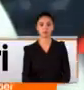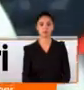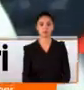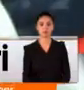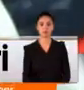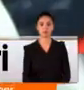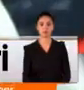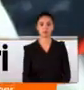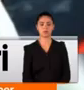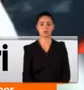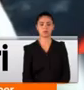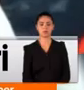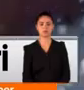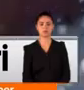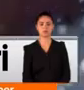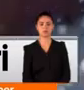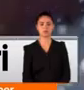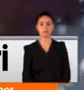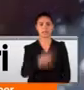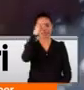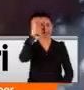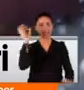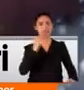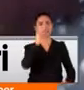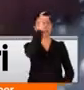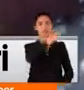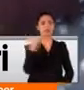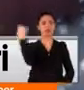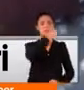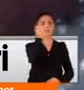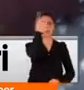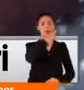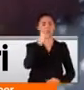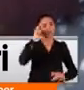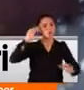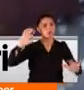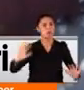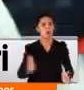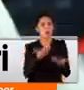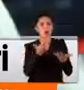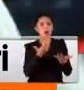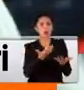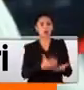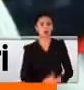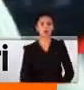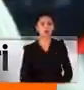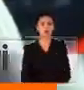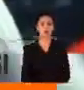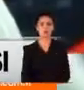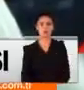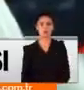Kızım yetişti. Kızıma da darp etti. Talihsiz kadın aldığı yumruk darbeleriyle neye uğradığını şaşırdı. Sonra kızım dedi